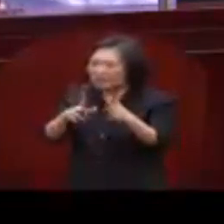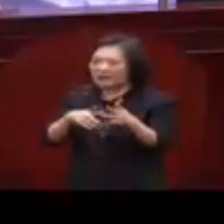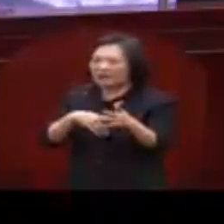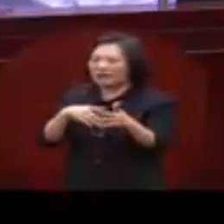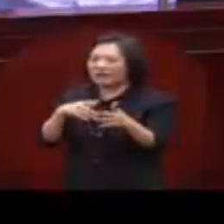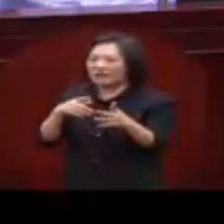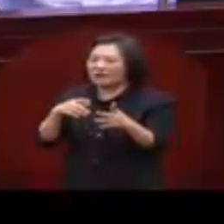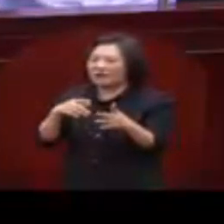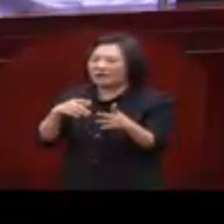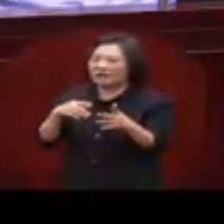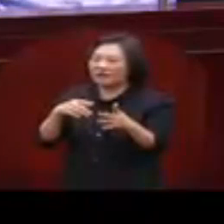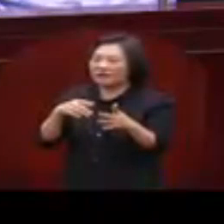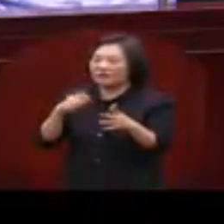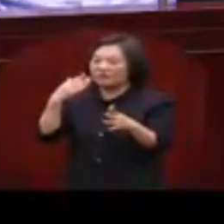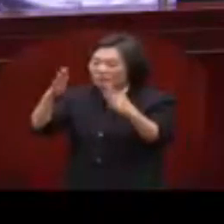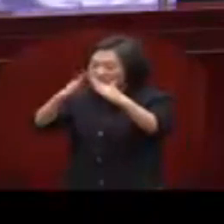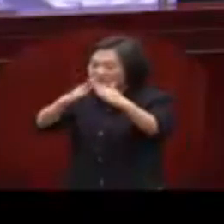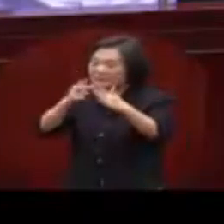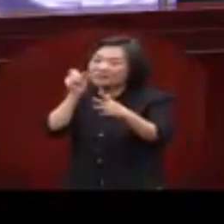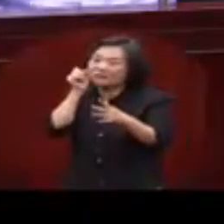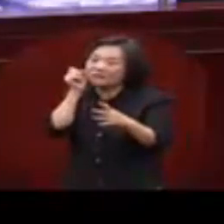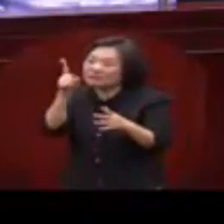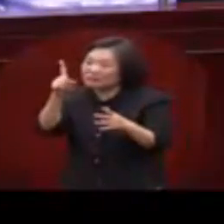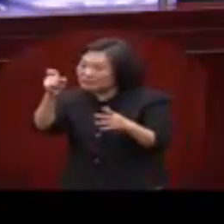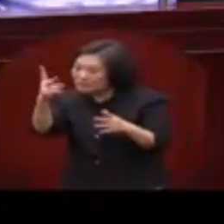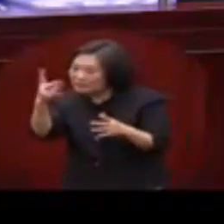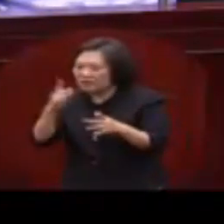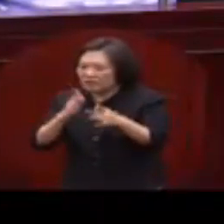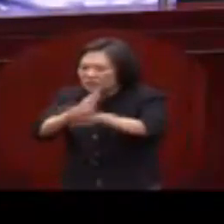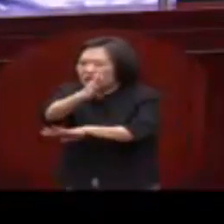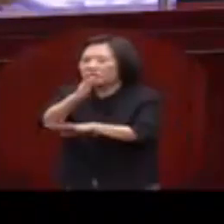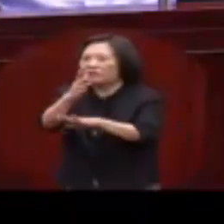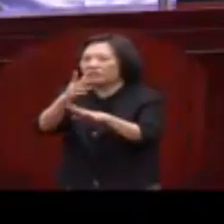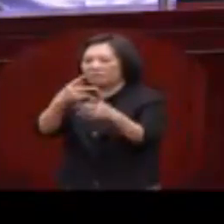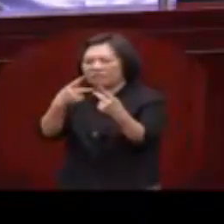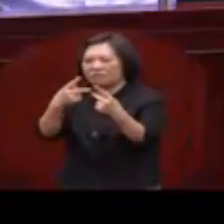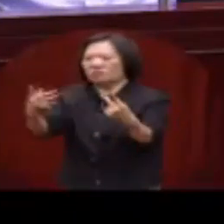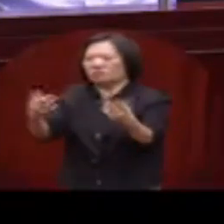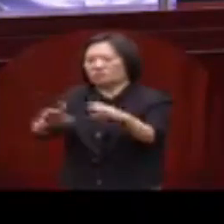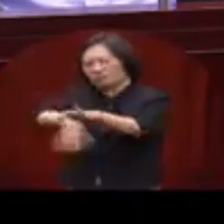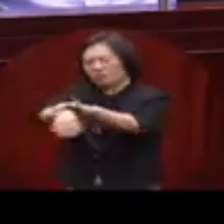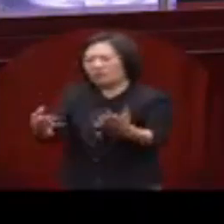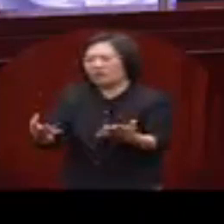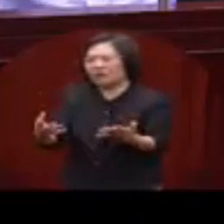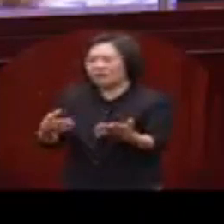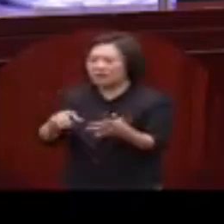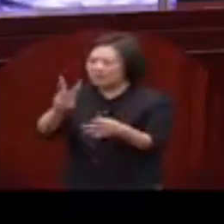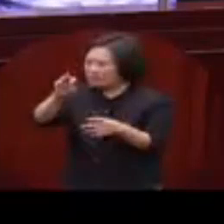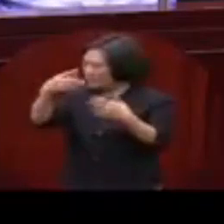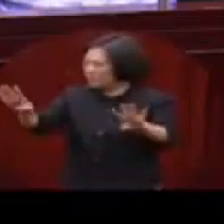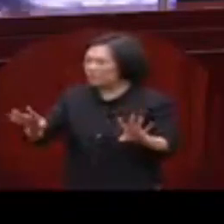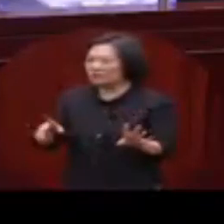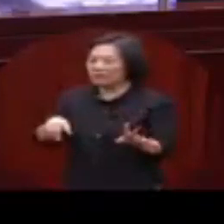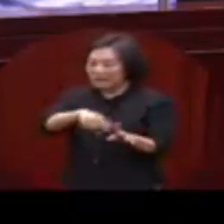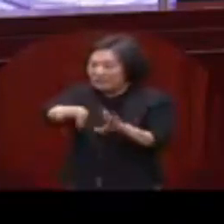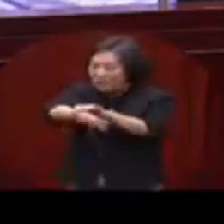北市超过12个月没有住人的房子，超过36000户。所以 所以表示说，如何让那些空屋可以进入租屋市